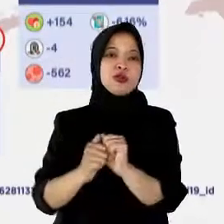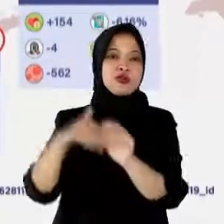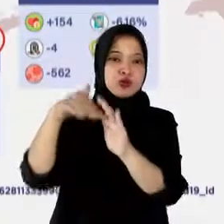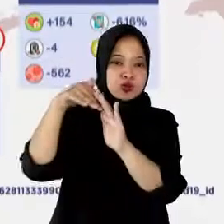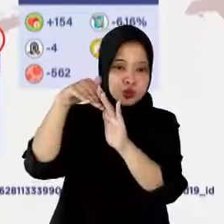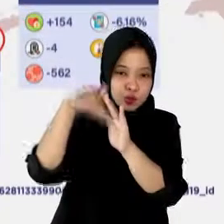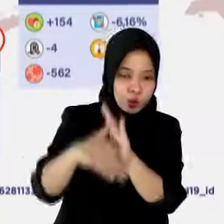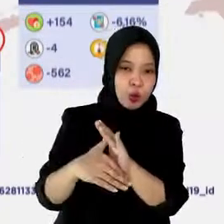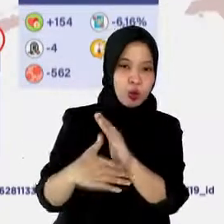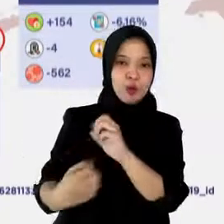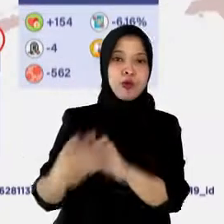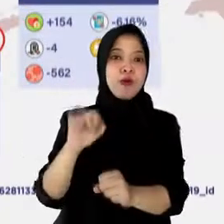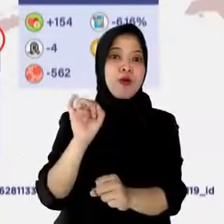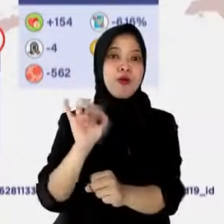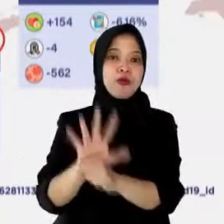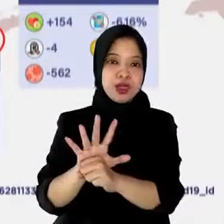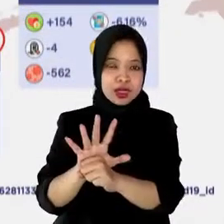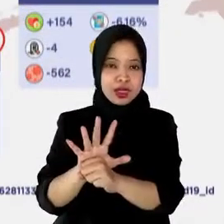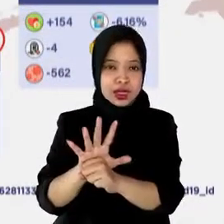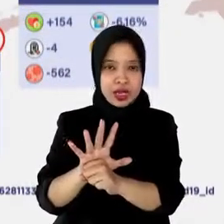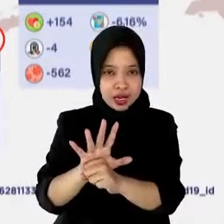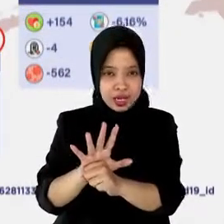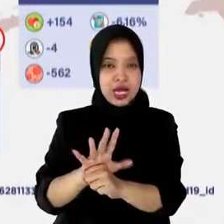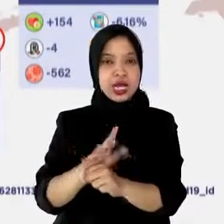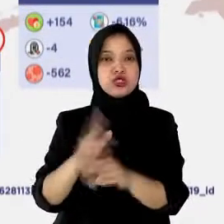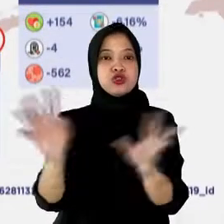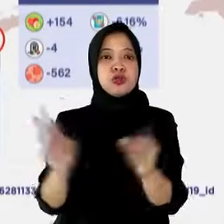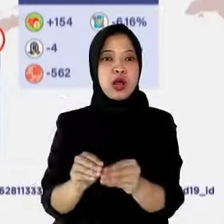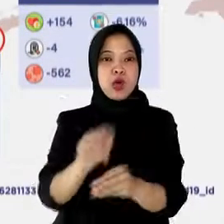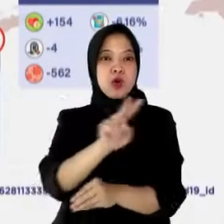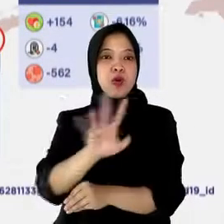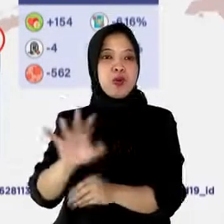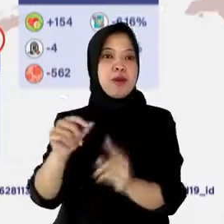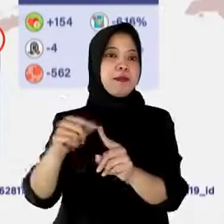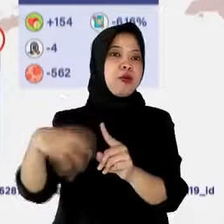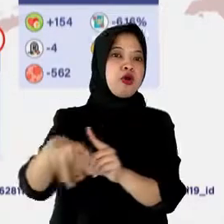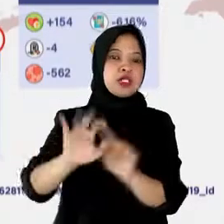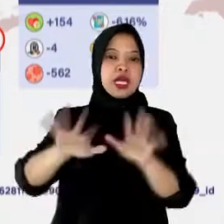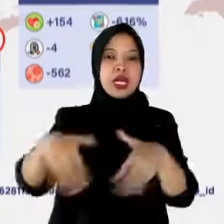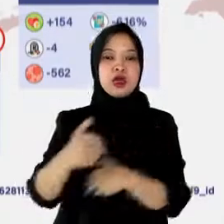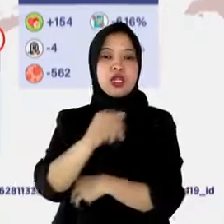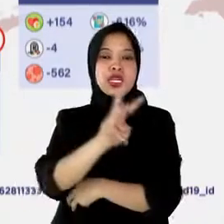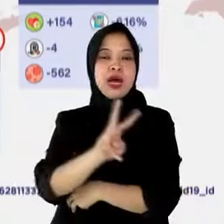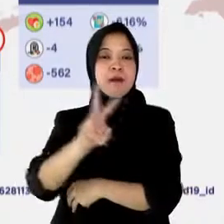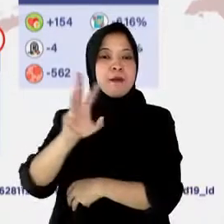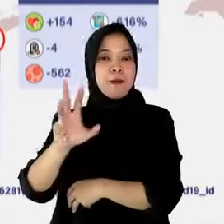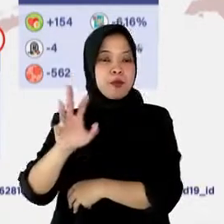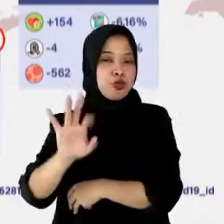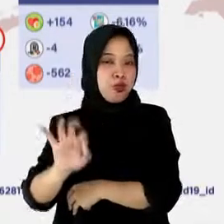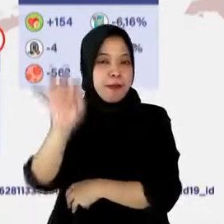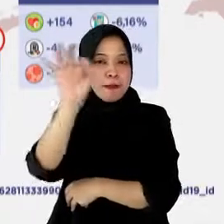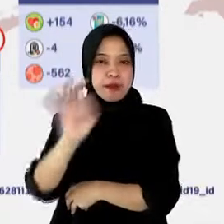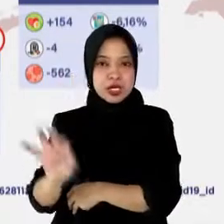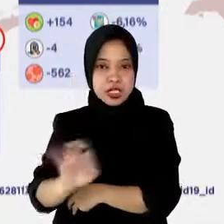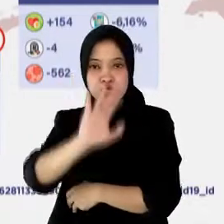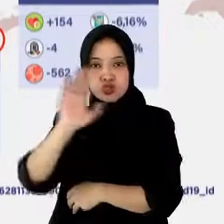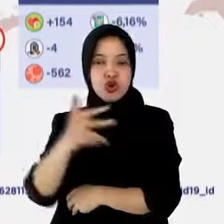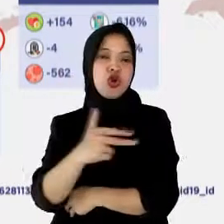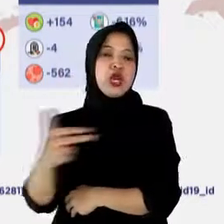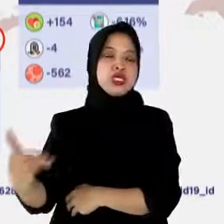kasus positif pada 25 provinsi atau 73 persen dari seluruh provinsi di Indonesia